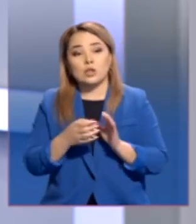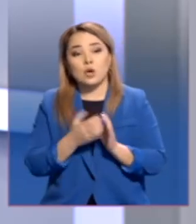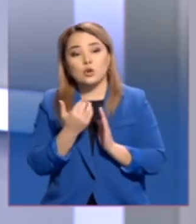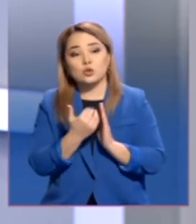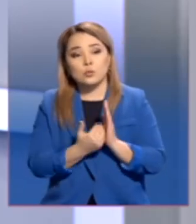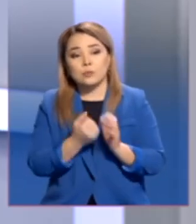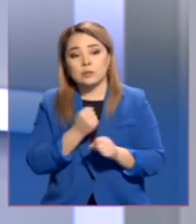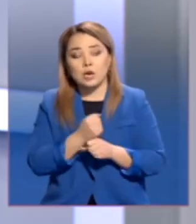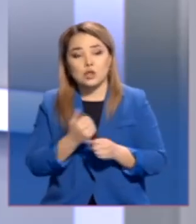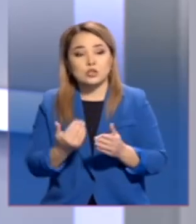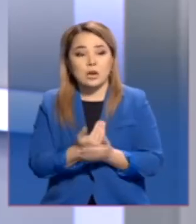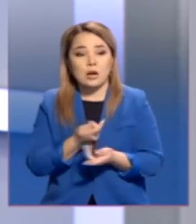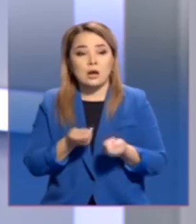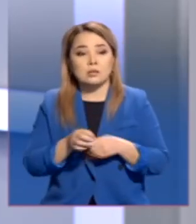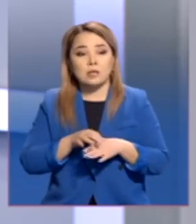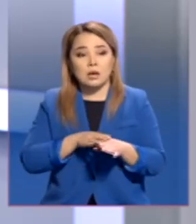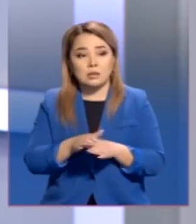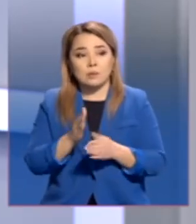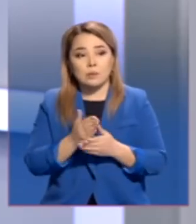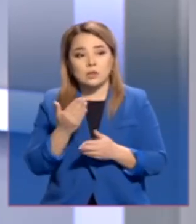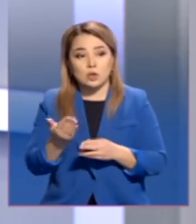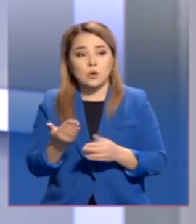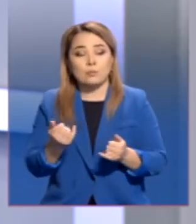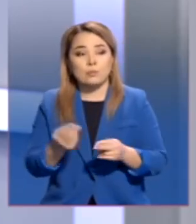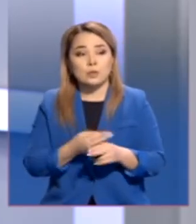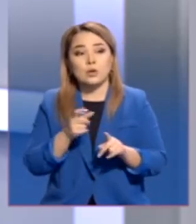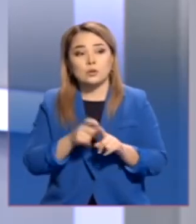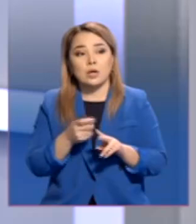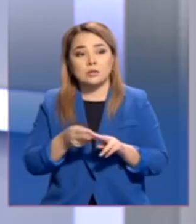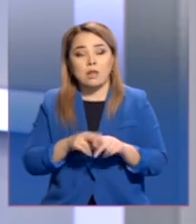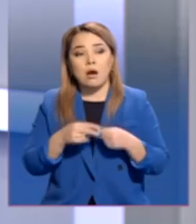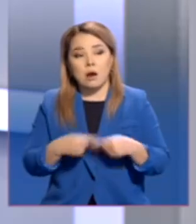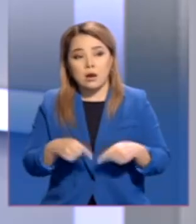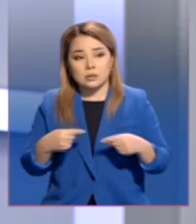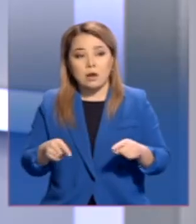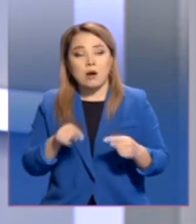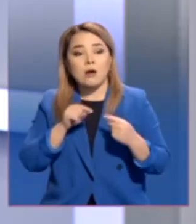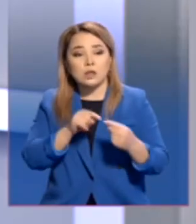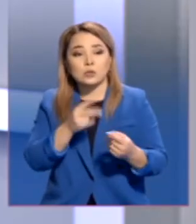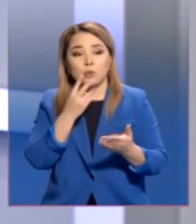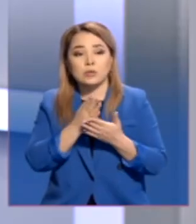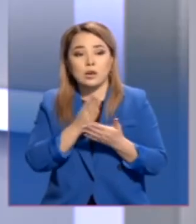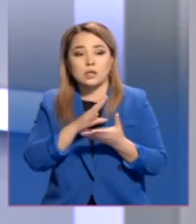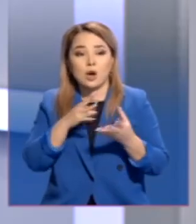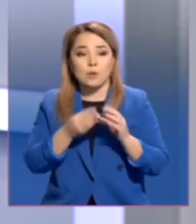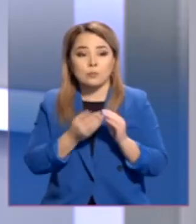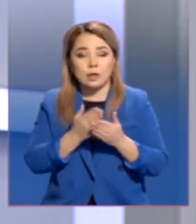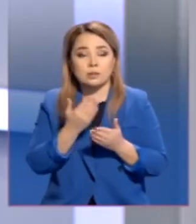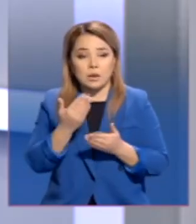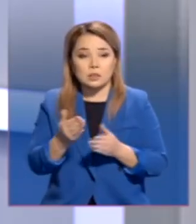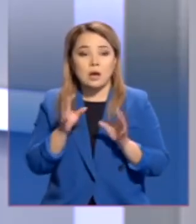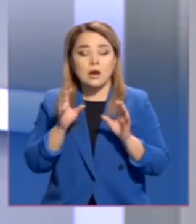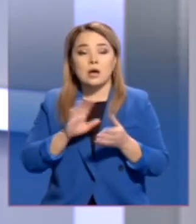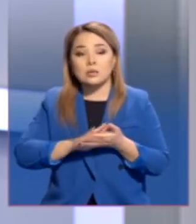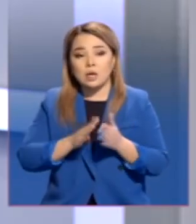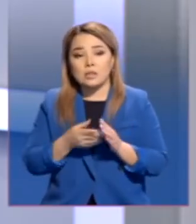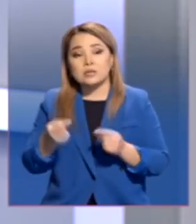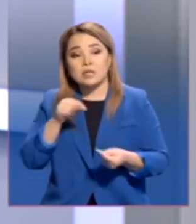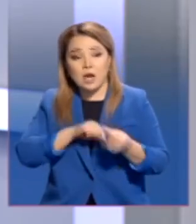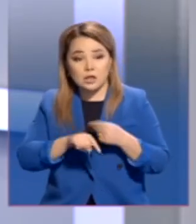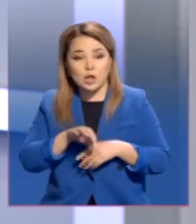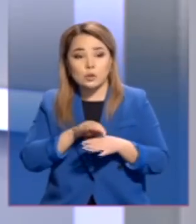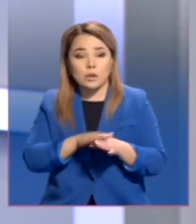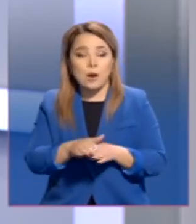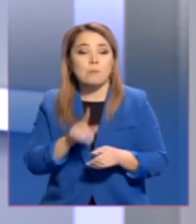жаңа қайраткерлер, саясаткерлер келетін болса, бұл жерде сөзсіз әртүрлі, мысалы, қарсылық көзқарастар қалыптасады. Бұл жерде конституктивтік диалог